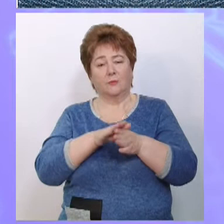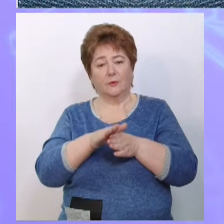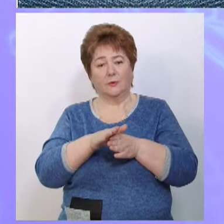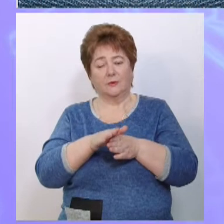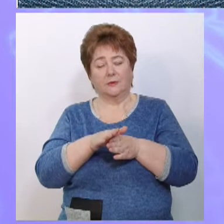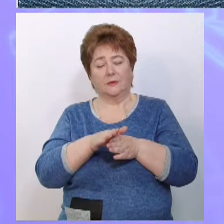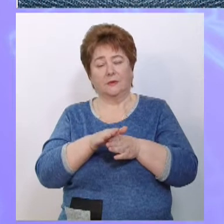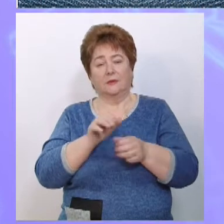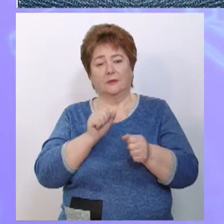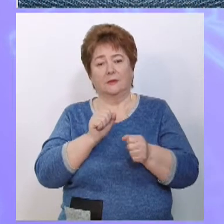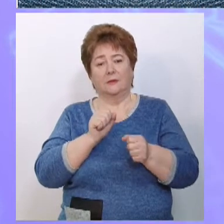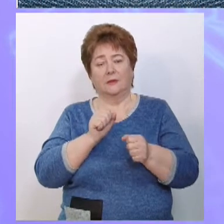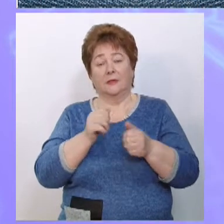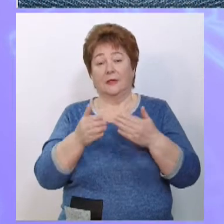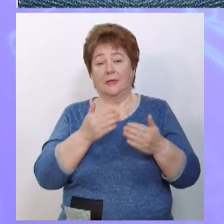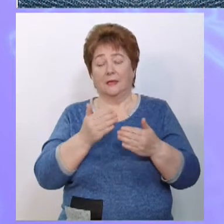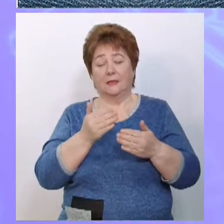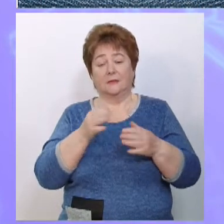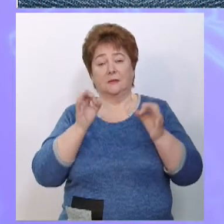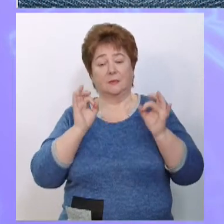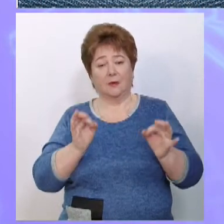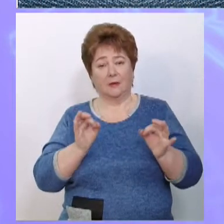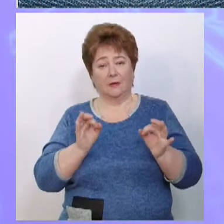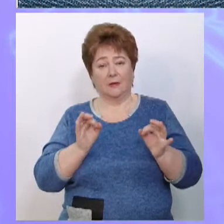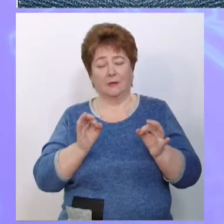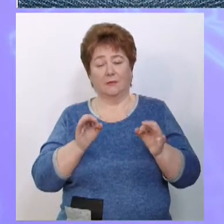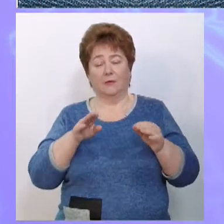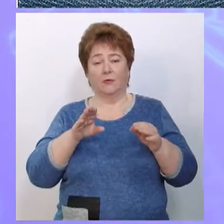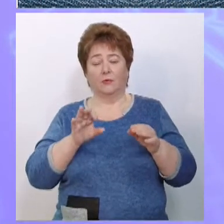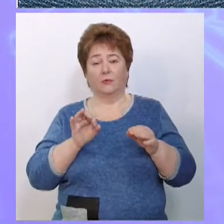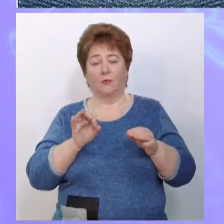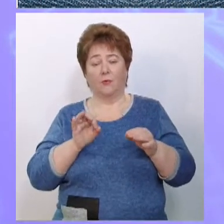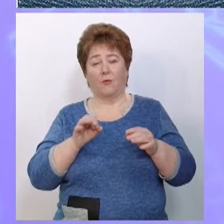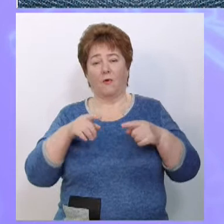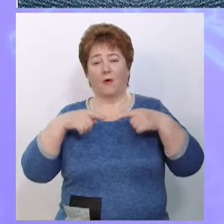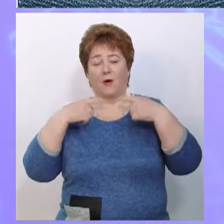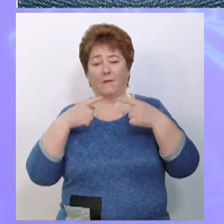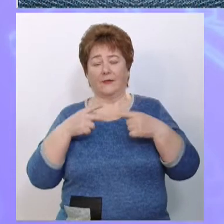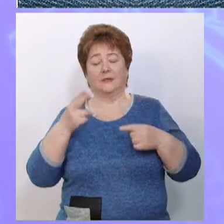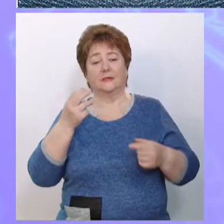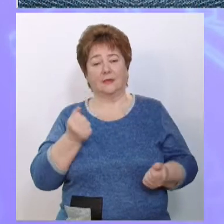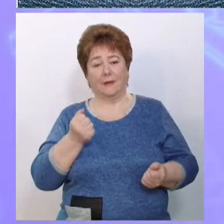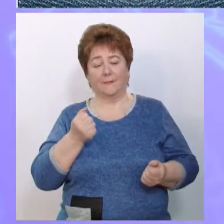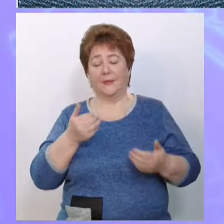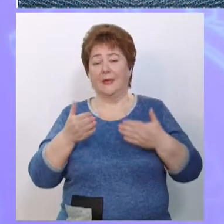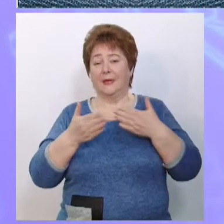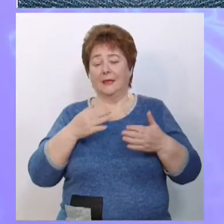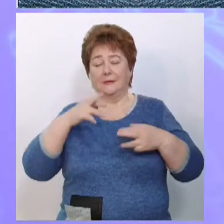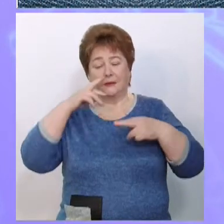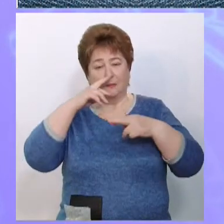таким образом. Если правильно, то говорите «да».